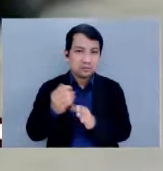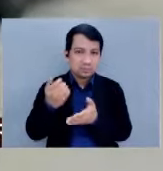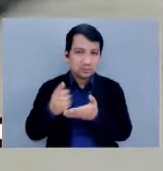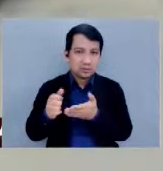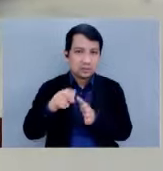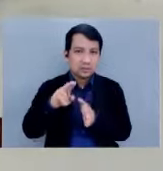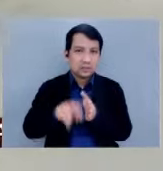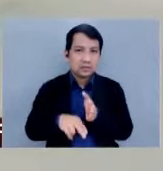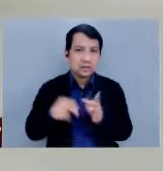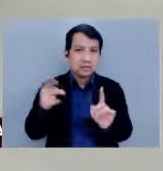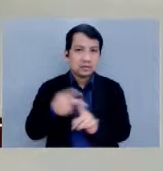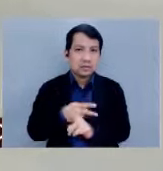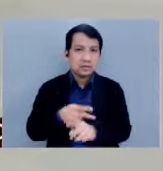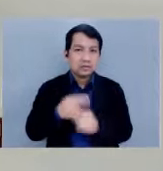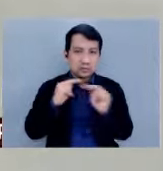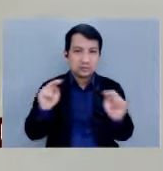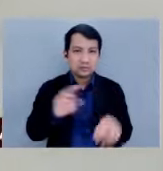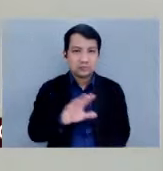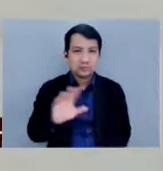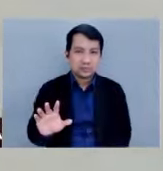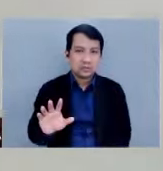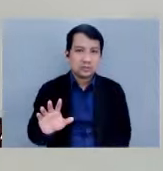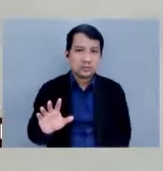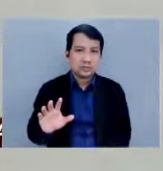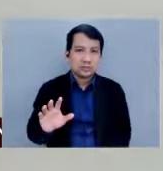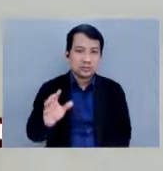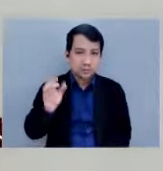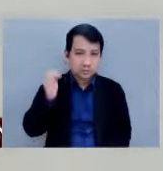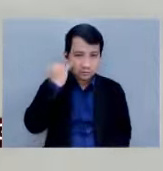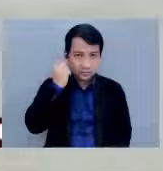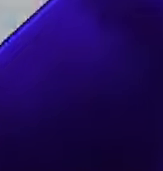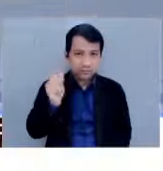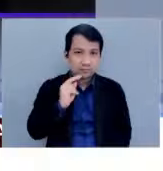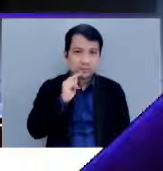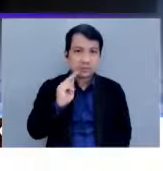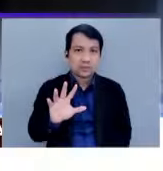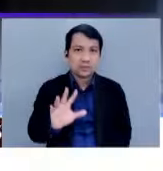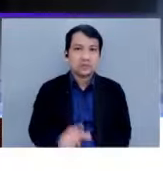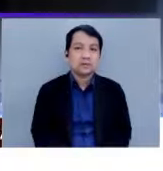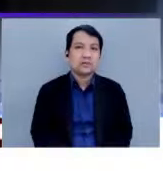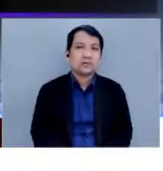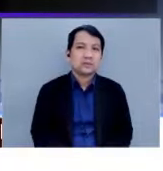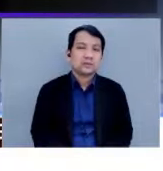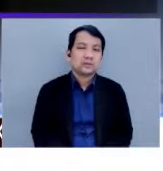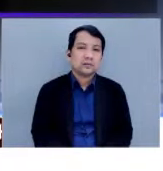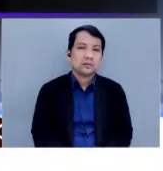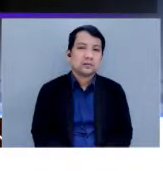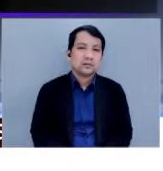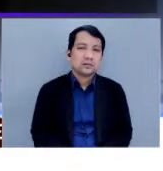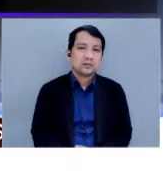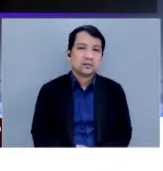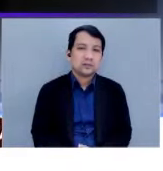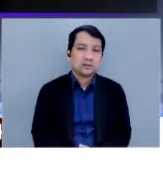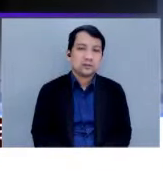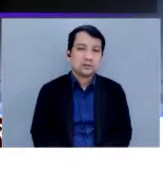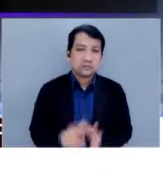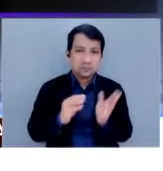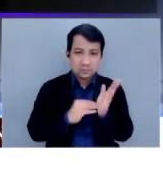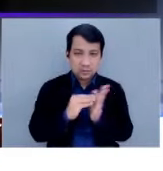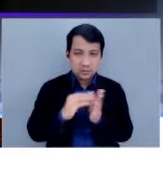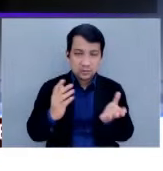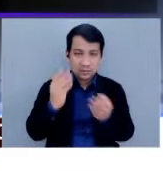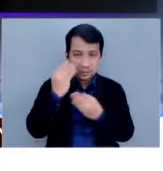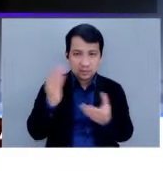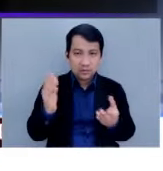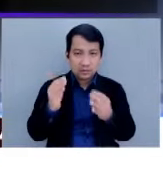biktima. Nagbabalita mula sa frontline, John Arua, News 5. Nasa batang milyon-milyong pisong halaga ng illegal